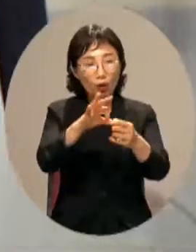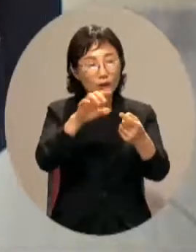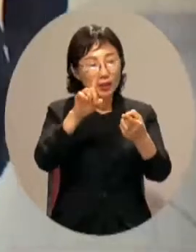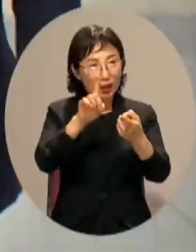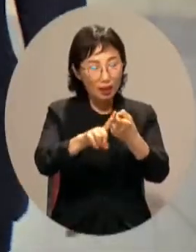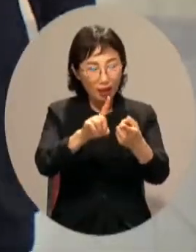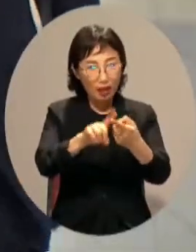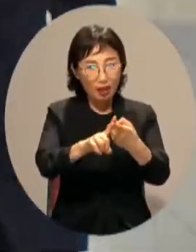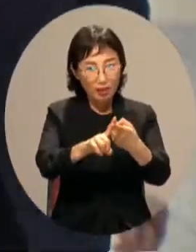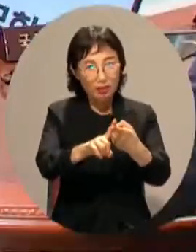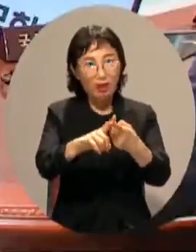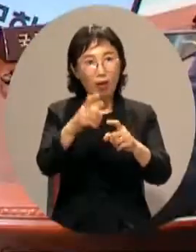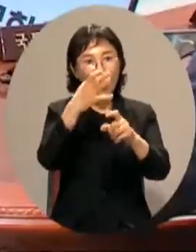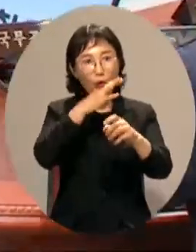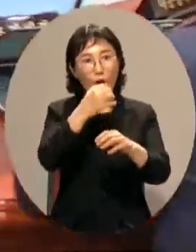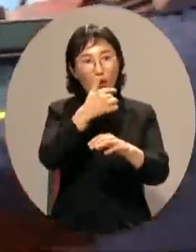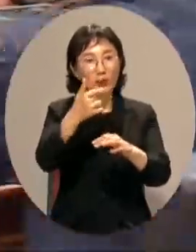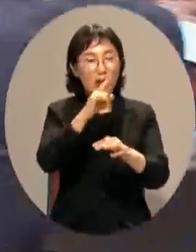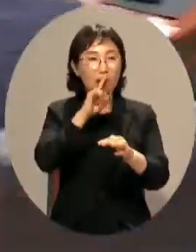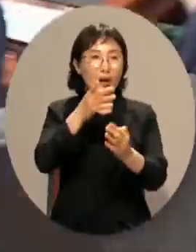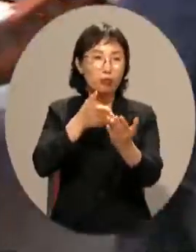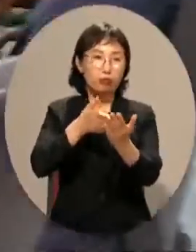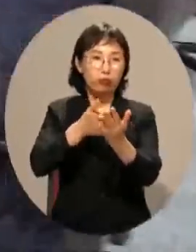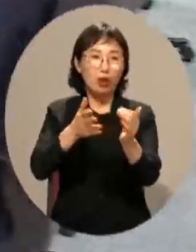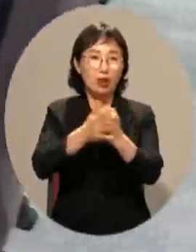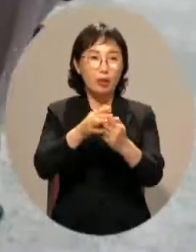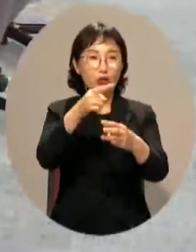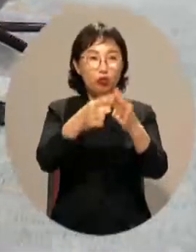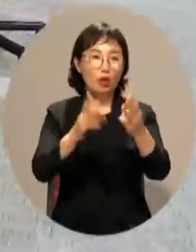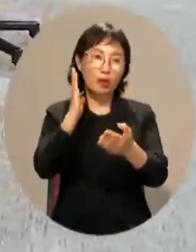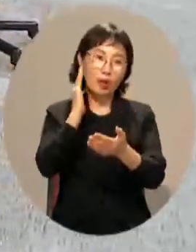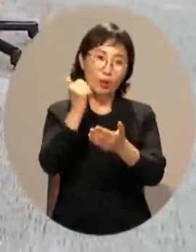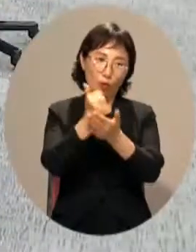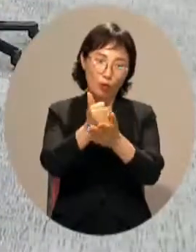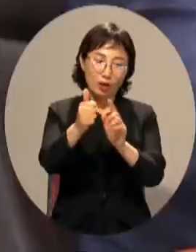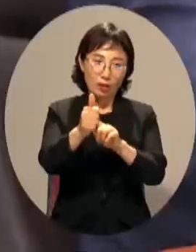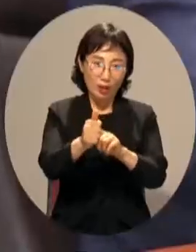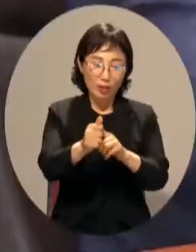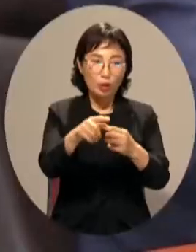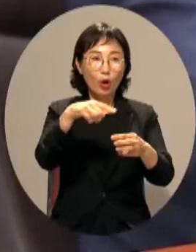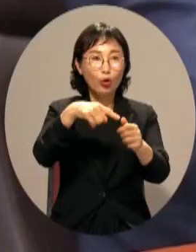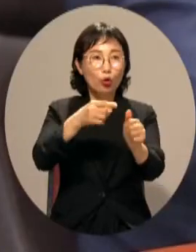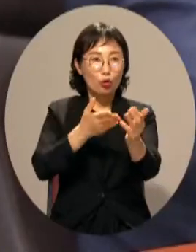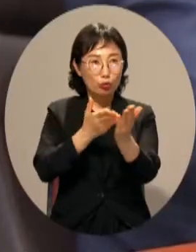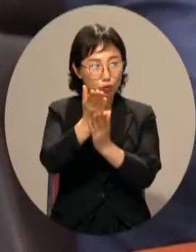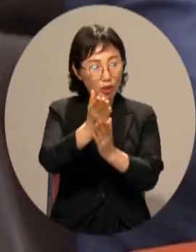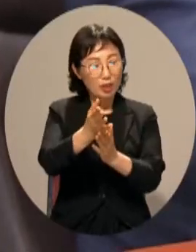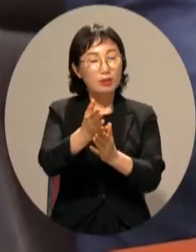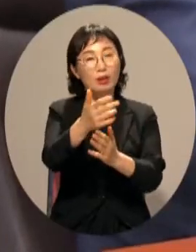이어온 윤석열 정부가 지역 교육계의 요구에 민감하게 반응할지 미지수입니다. MBC 뉴스 한범수입니다.